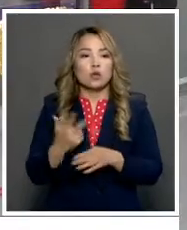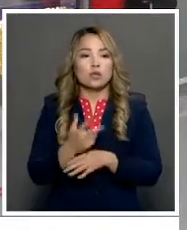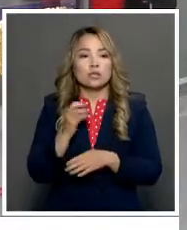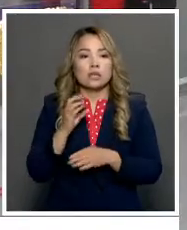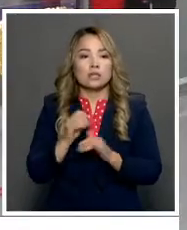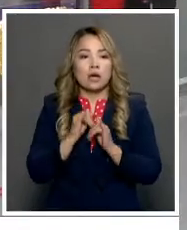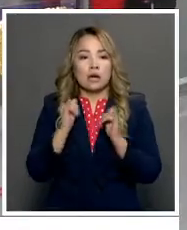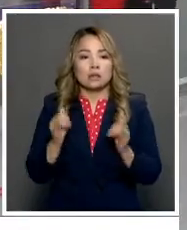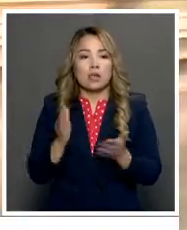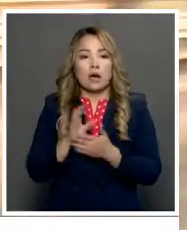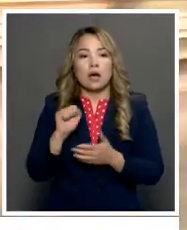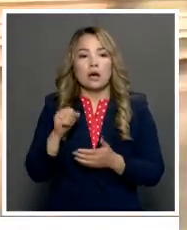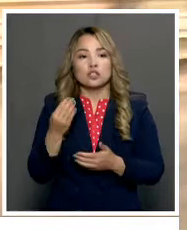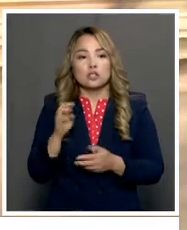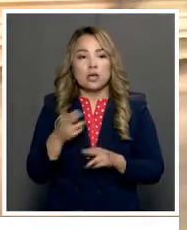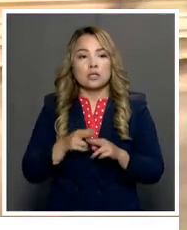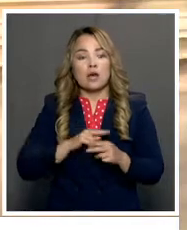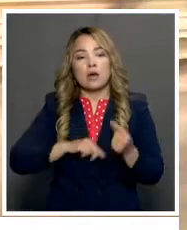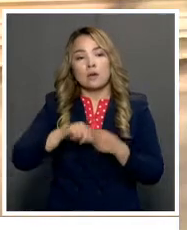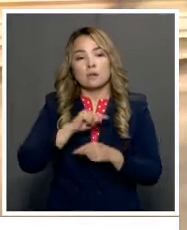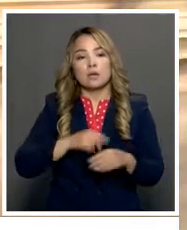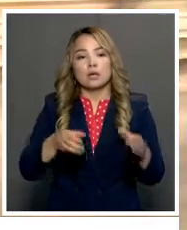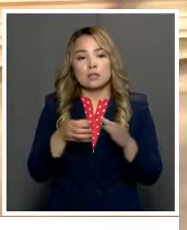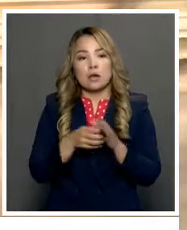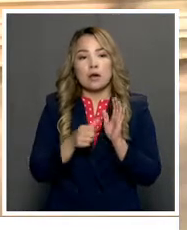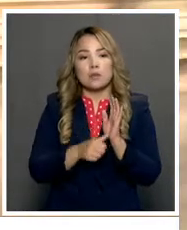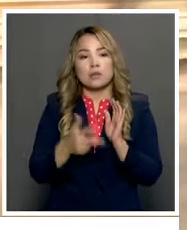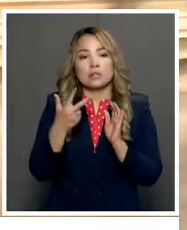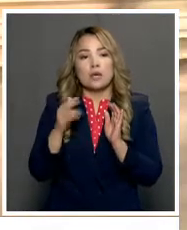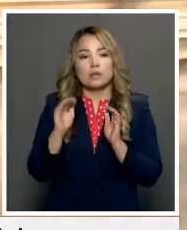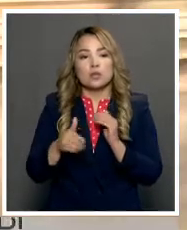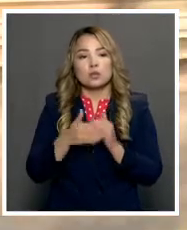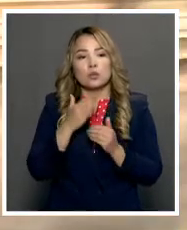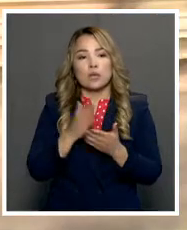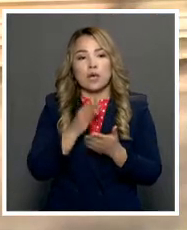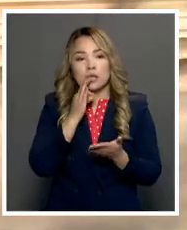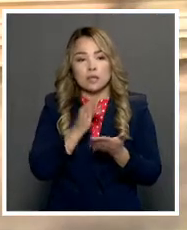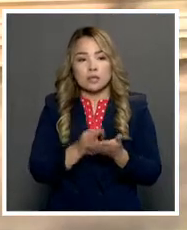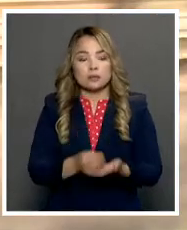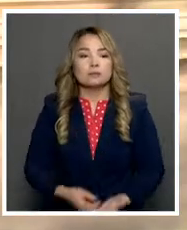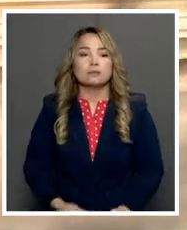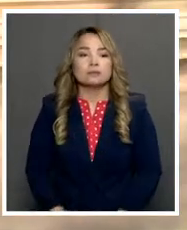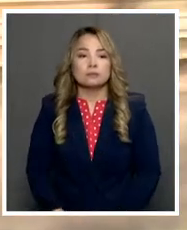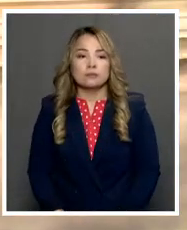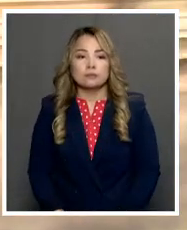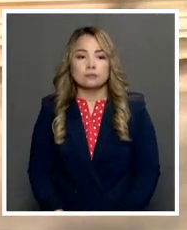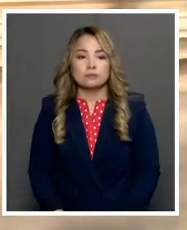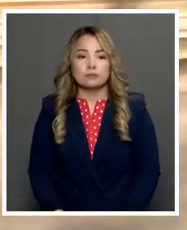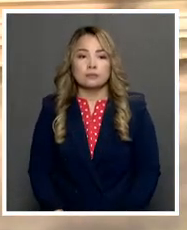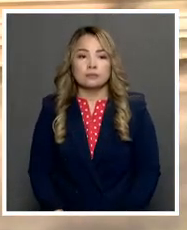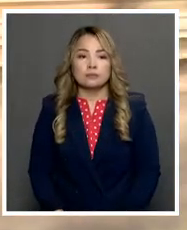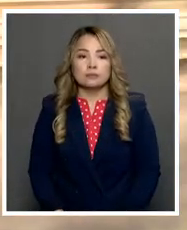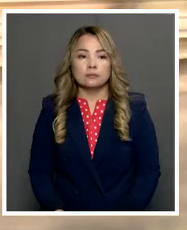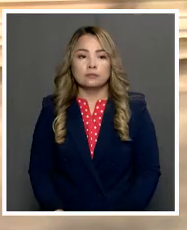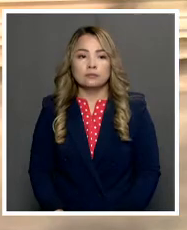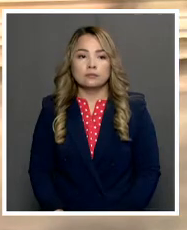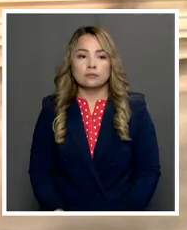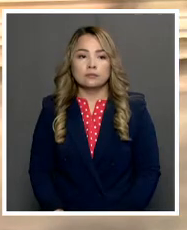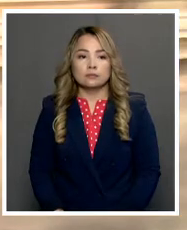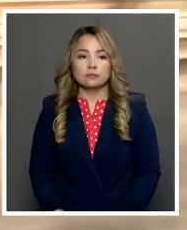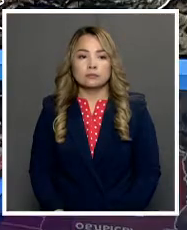Қазір ашықпен жұмыс істеп жатқан кәсіпкерлер саны 68 мыңға жуықтады. Дарын Сағитов, Жасұлан Жақсай, Қазақстан ұлттық